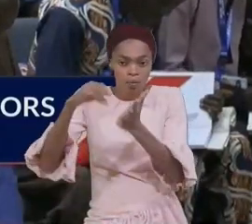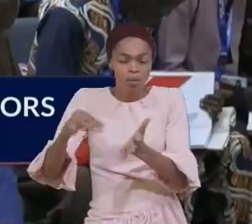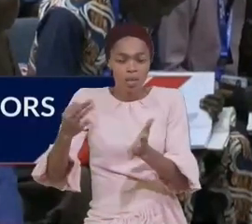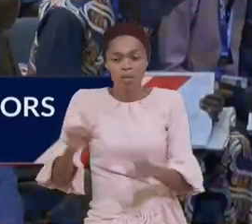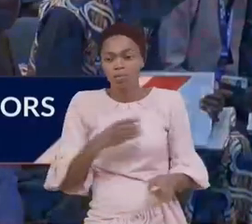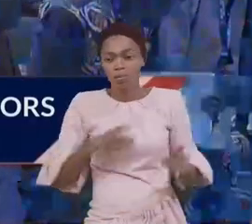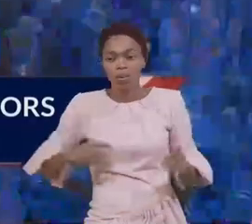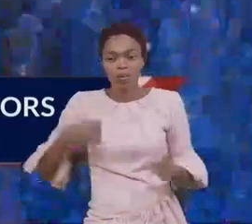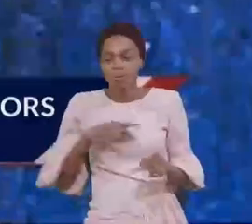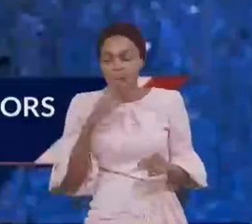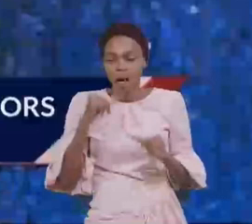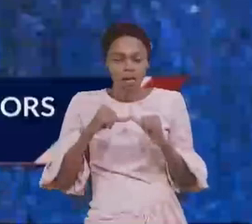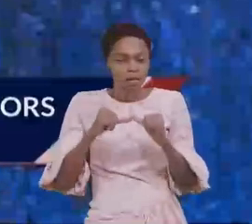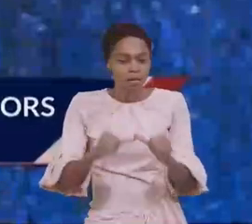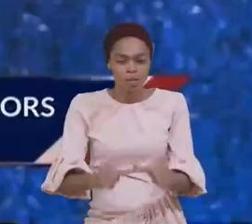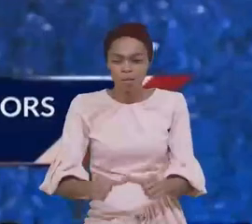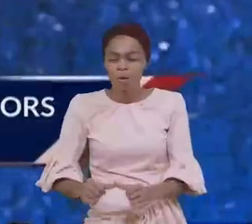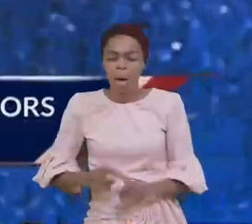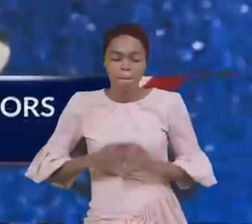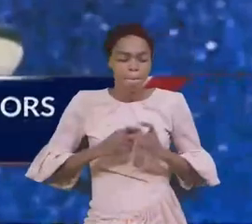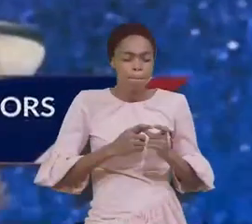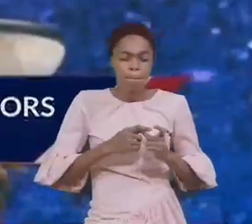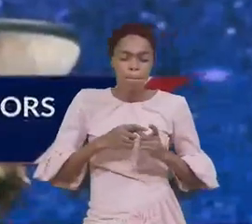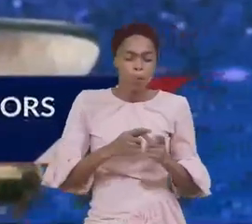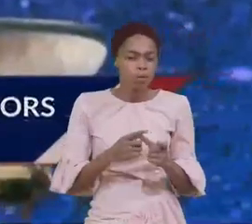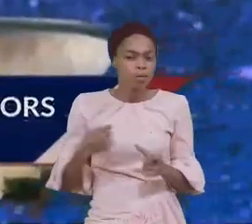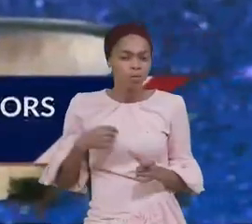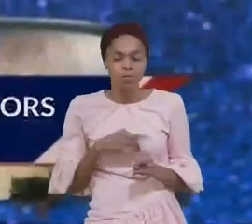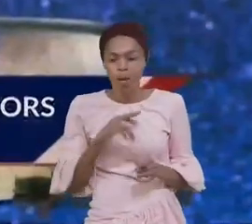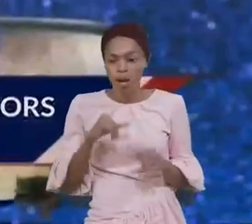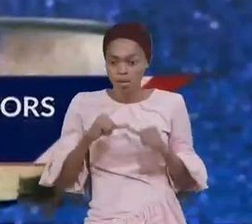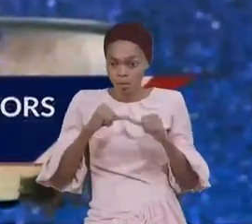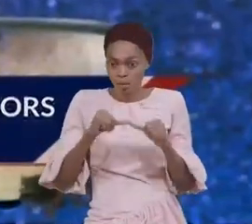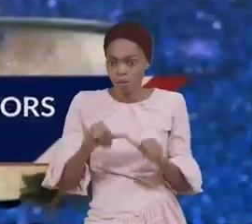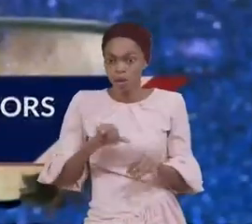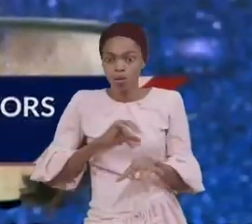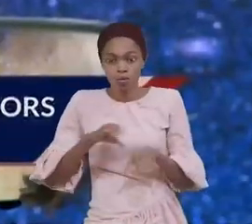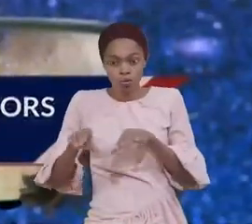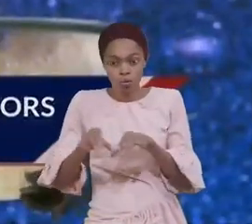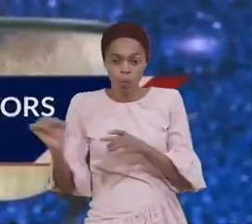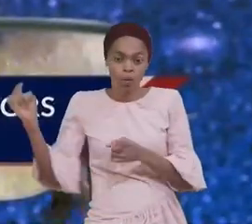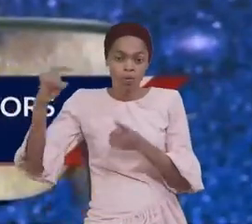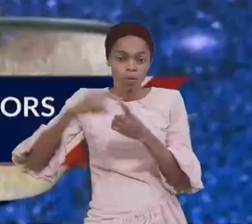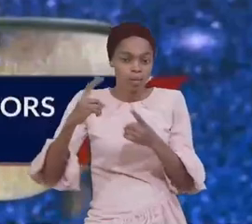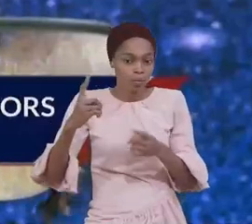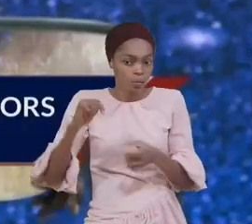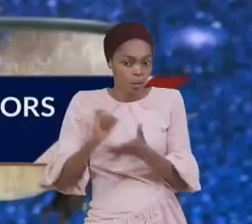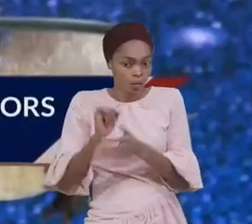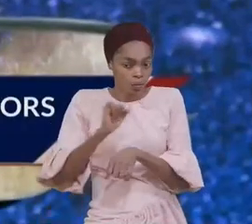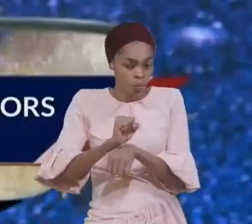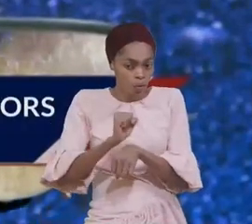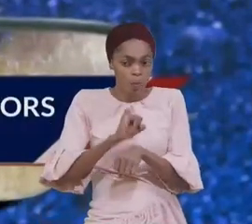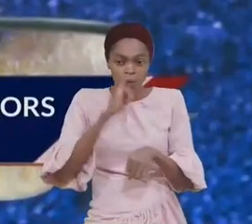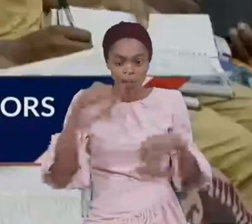Christ, on poursuit et on continue de faire l'œuvre jusqu'à ce que le devoir soit